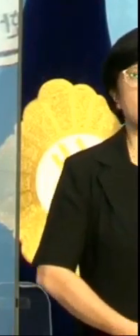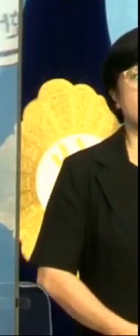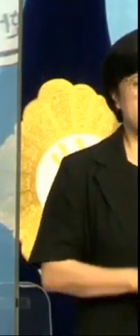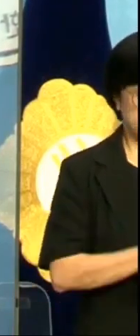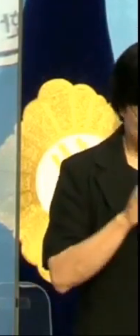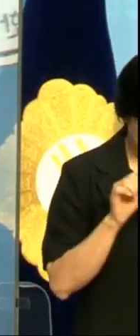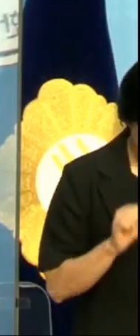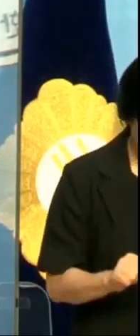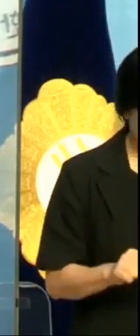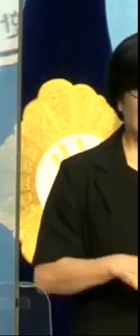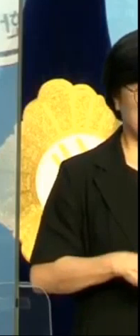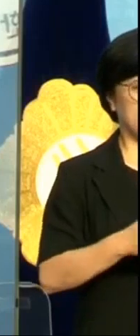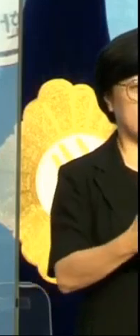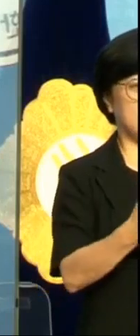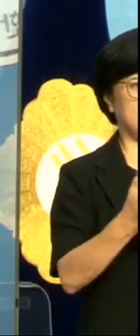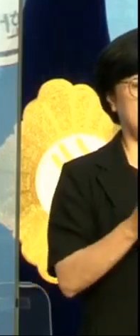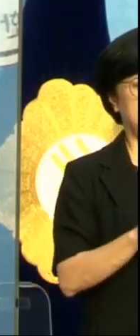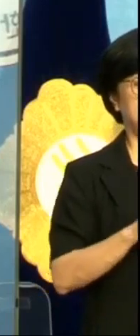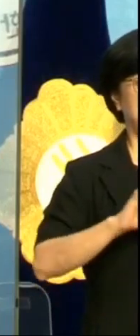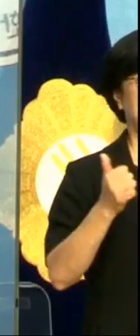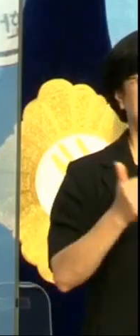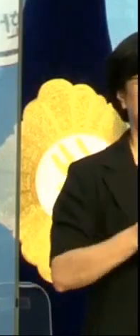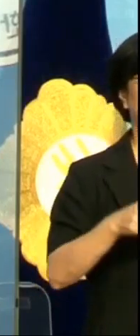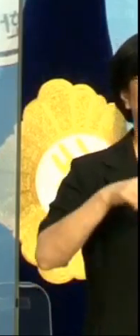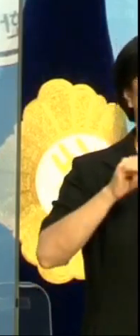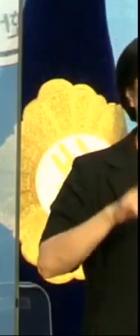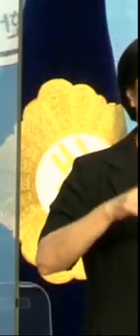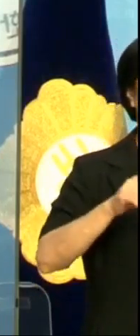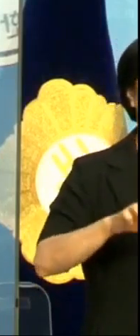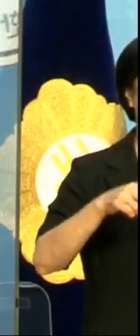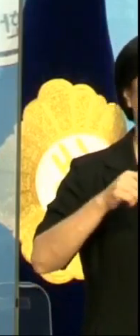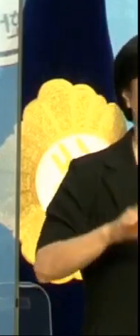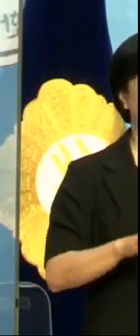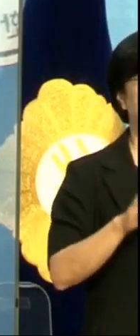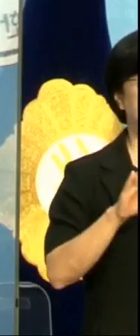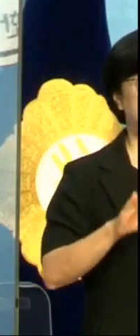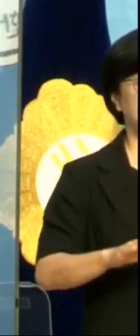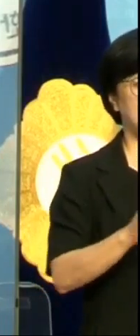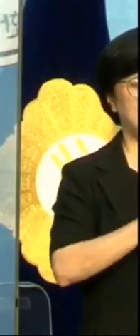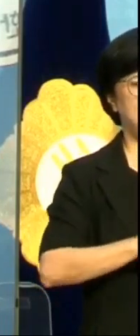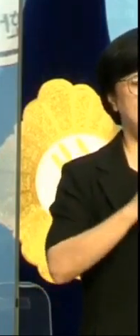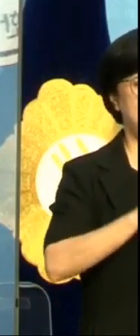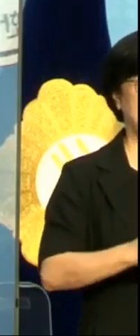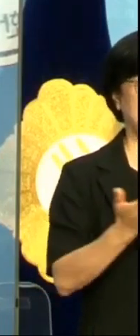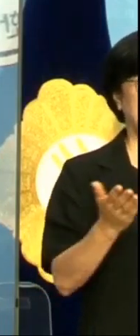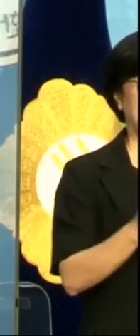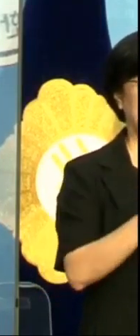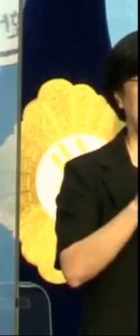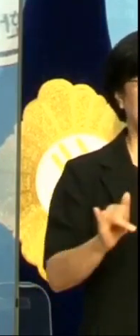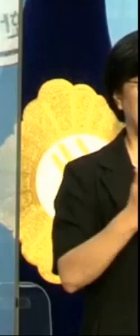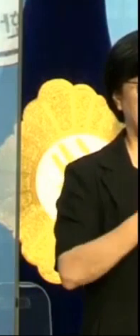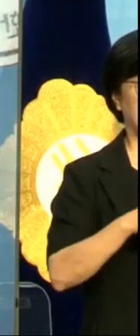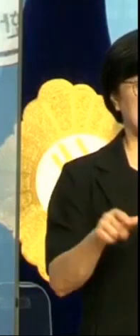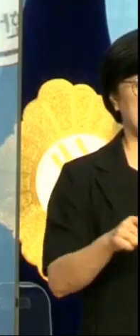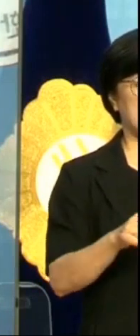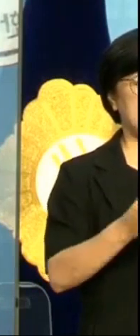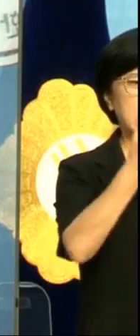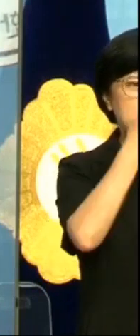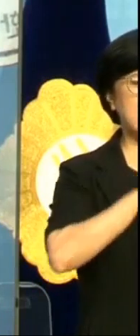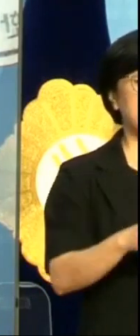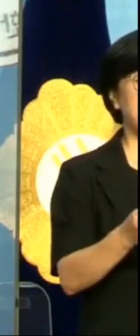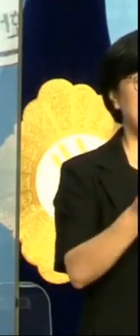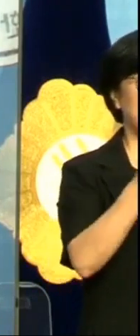안녕하세요 정의당 국회의원 심상정 입니다 오늘은 공직자 이해 충돌 방지 및 윤리 관한 법률을 발휘하기